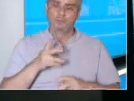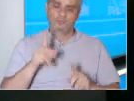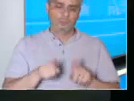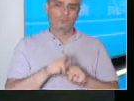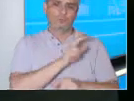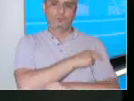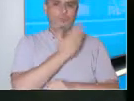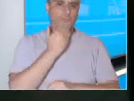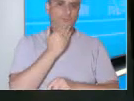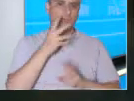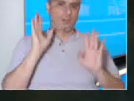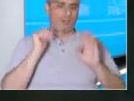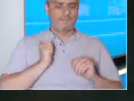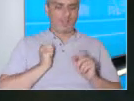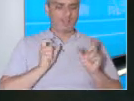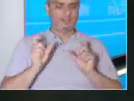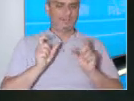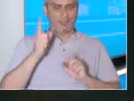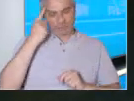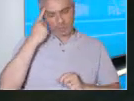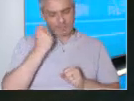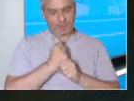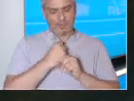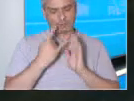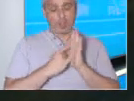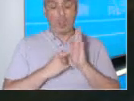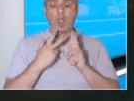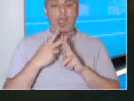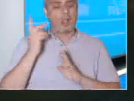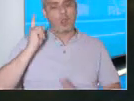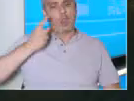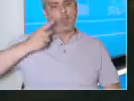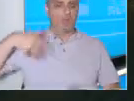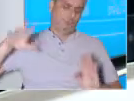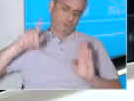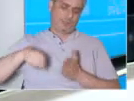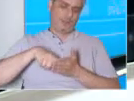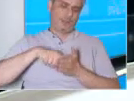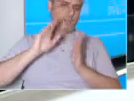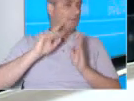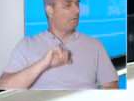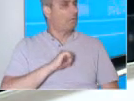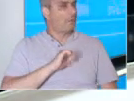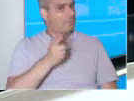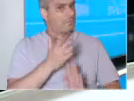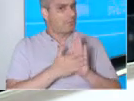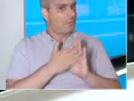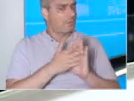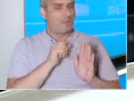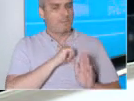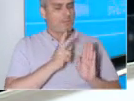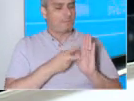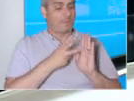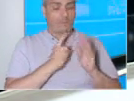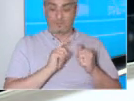משטרת ישראל וחיילי צבא הגנה לישראל יודעים לאכוף את החוק, זה רק ההוראות מלמעלה וצריך לתת להם אותם. זה מעניין מה שאתה אומר ומעניין פעמיים.